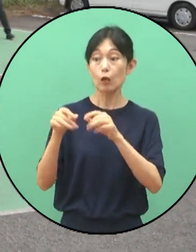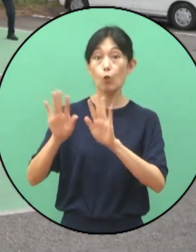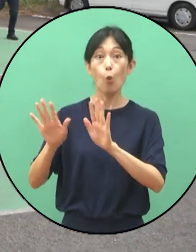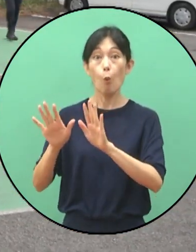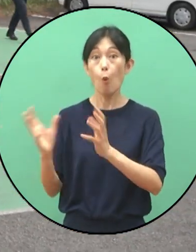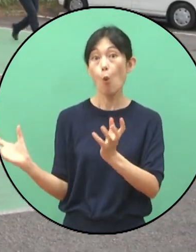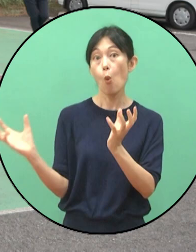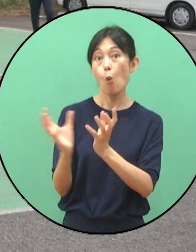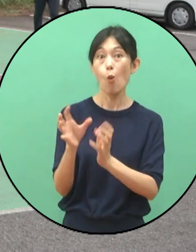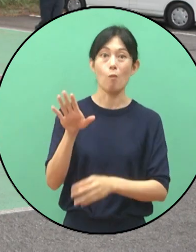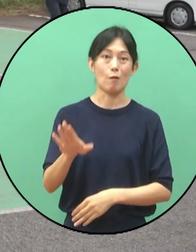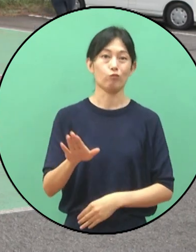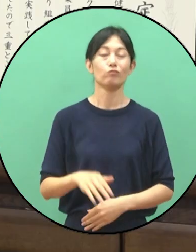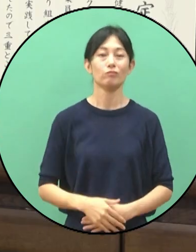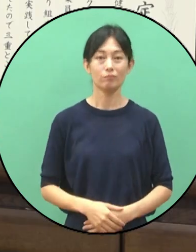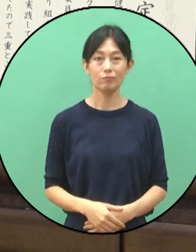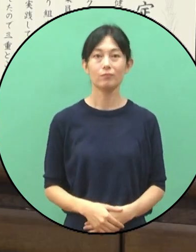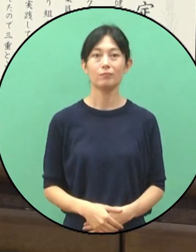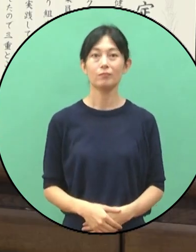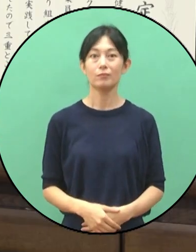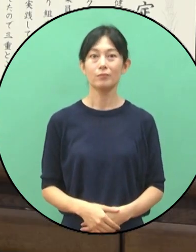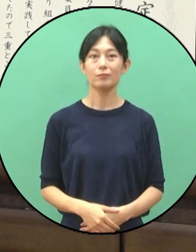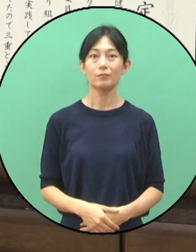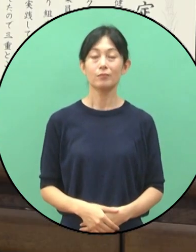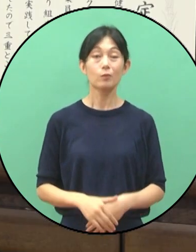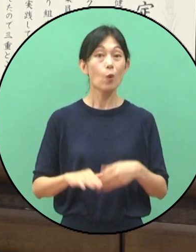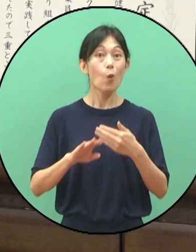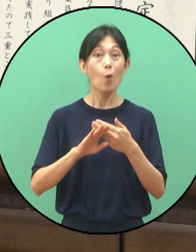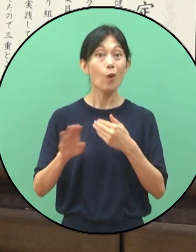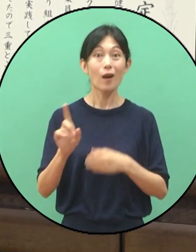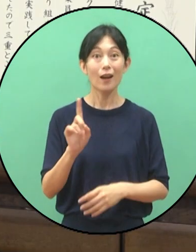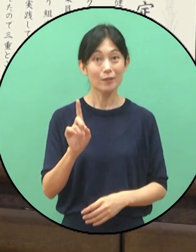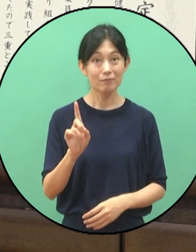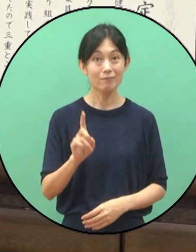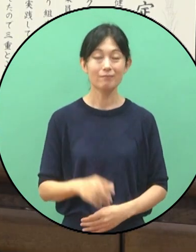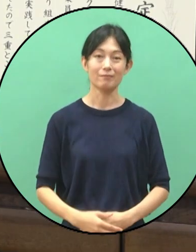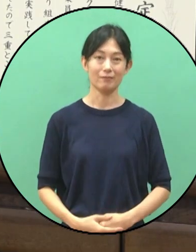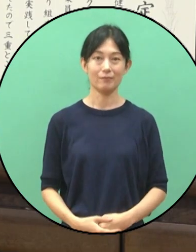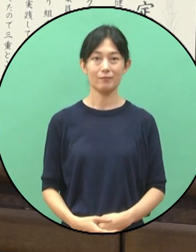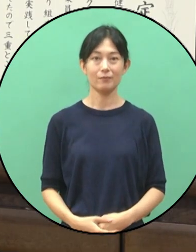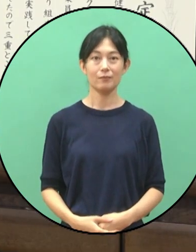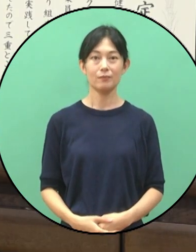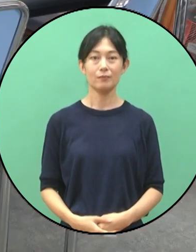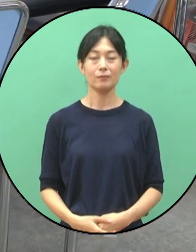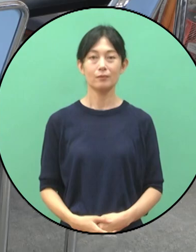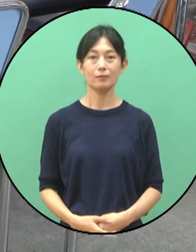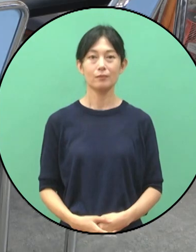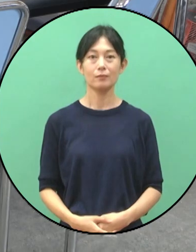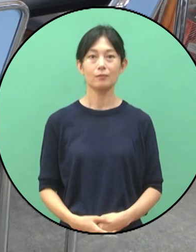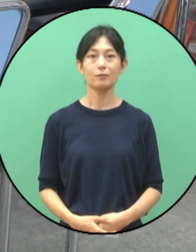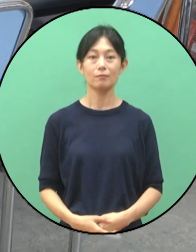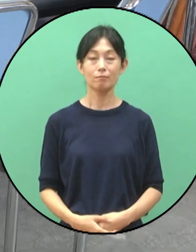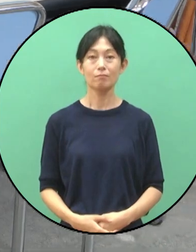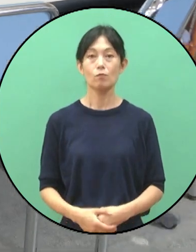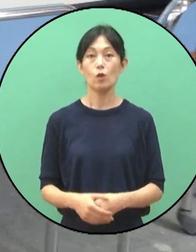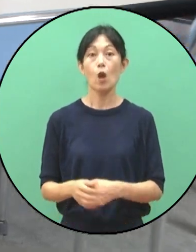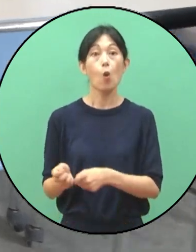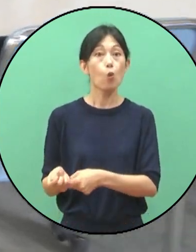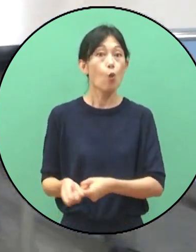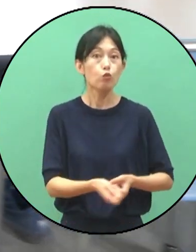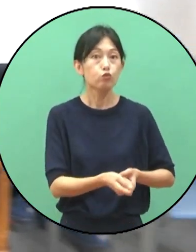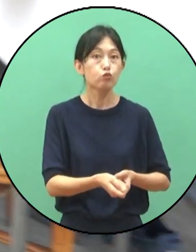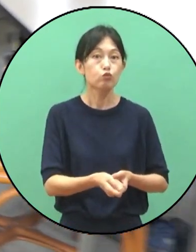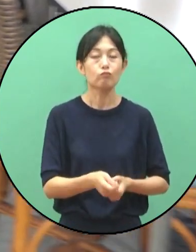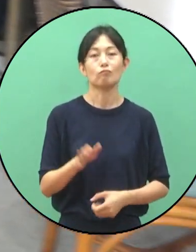ていうのに使ってます。 他にも取り組みがあると伺ったんですが、どんなものでしょうか。 パターゴルフを導入しま